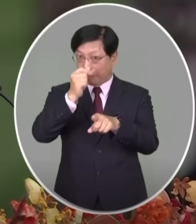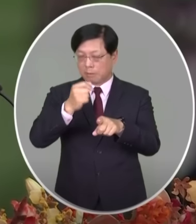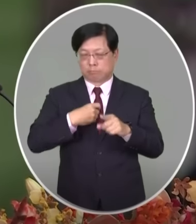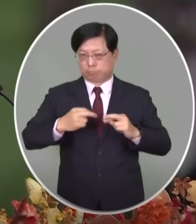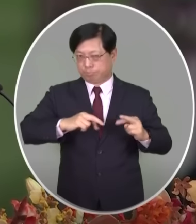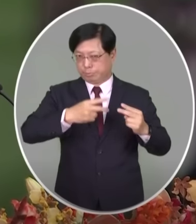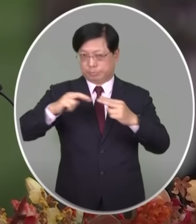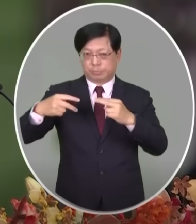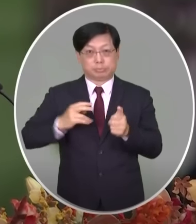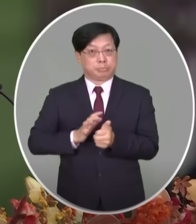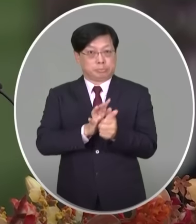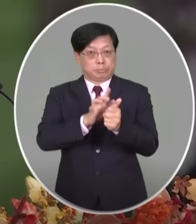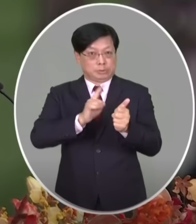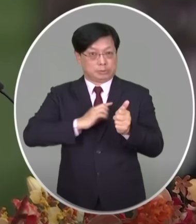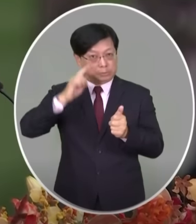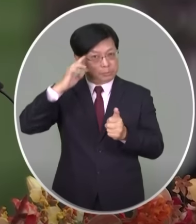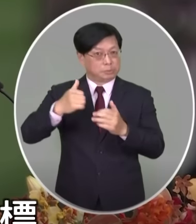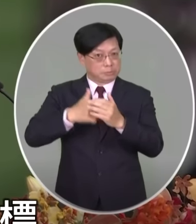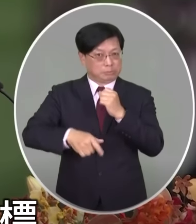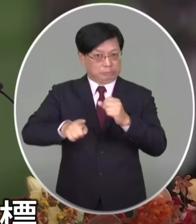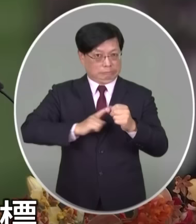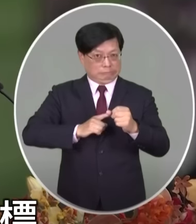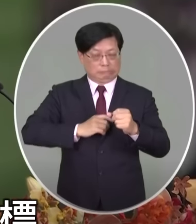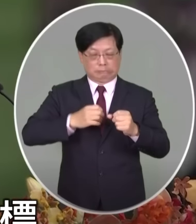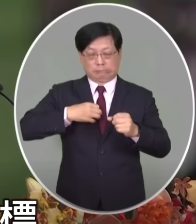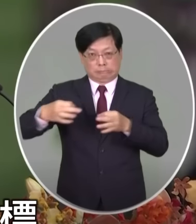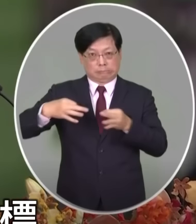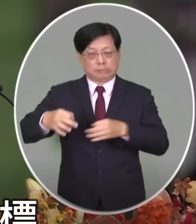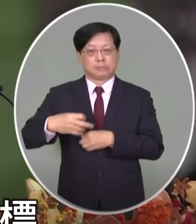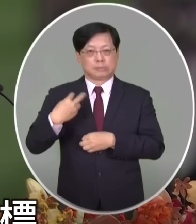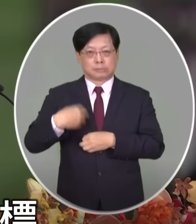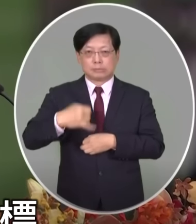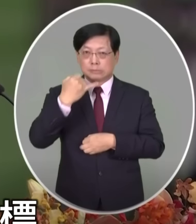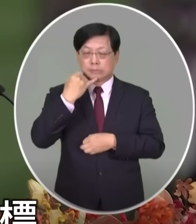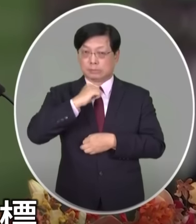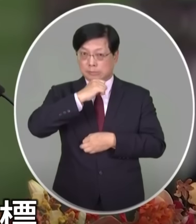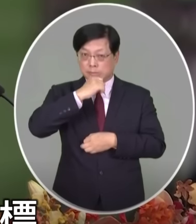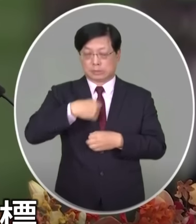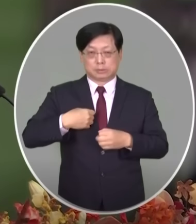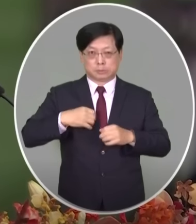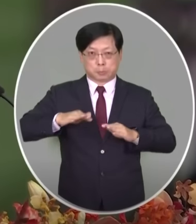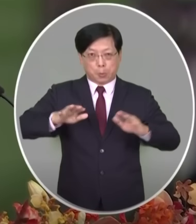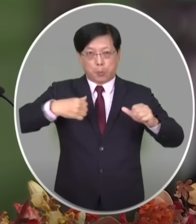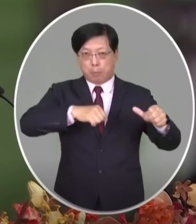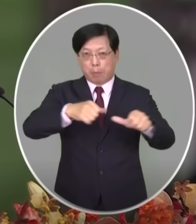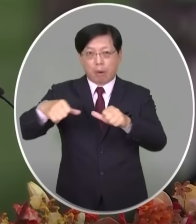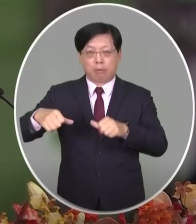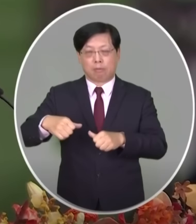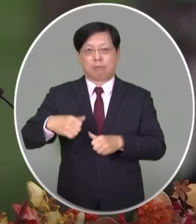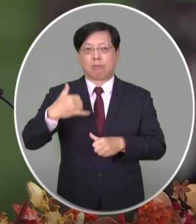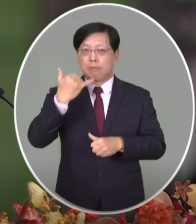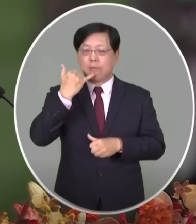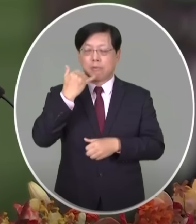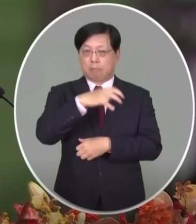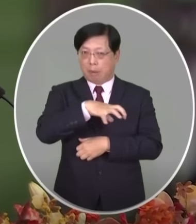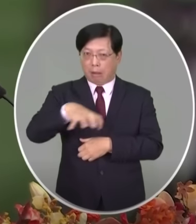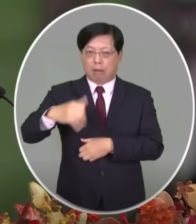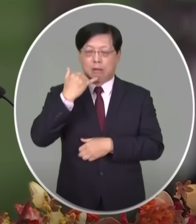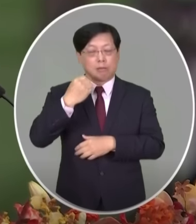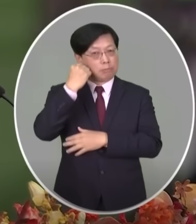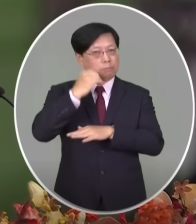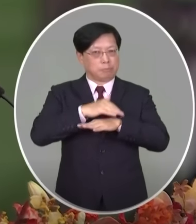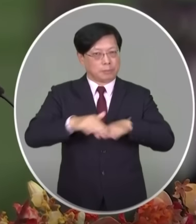推动地方创生产业，落实均衡台湾的目标，处处可以安